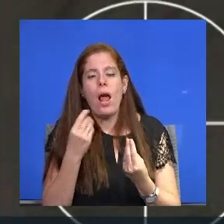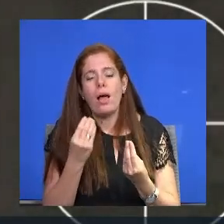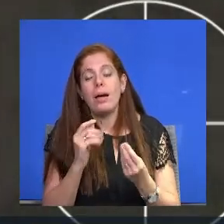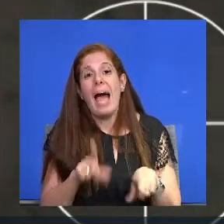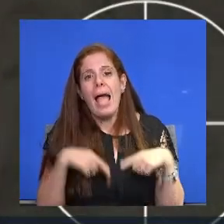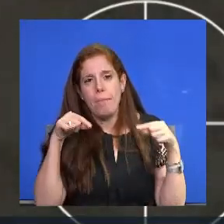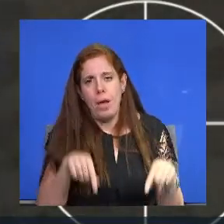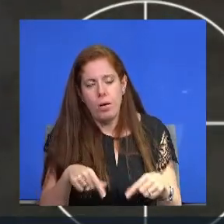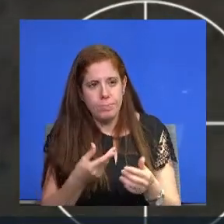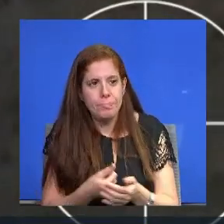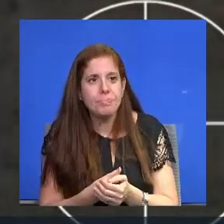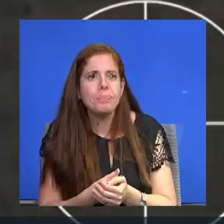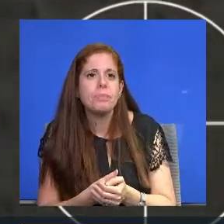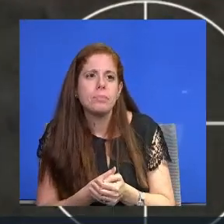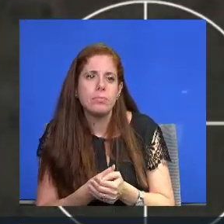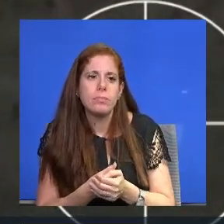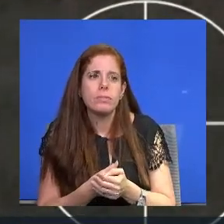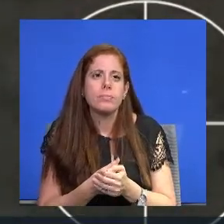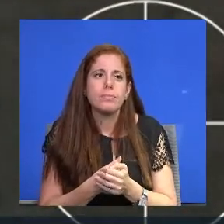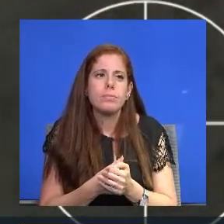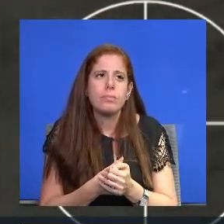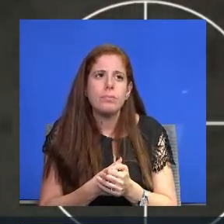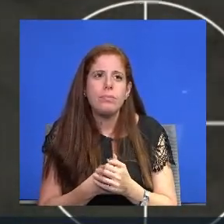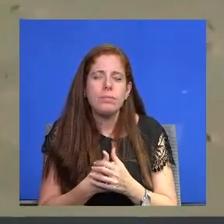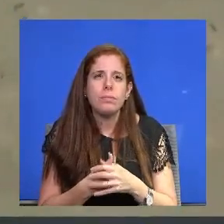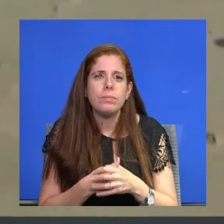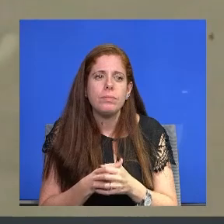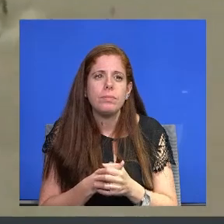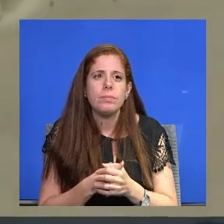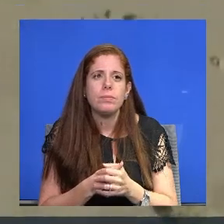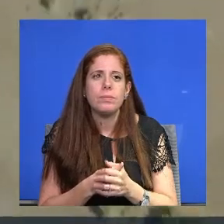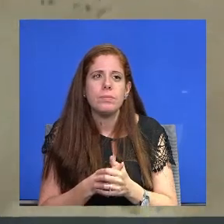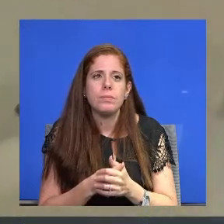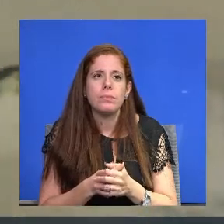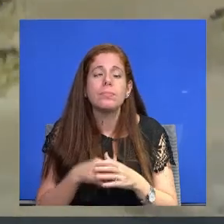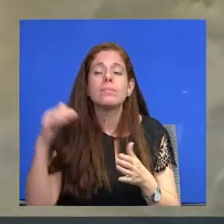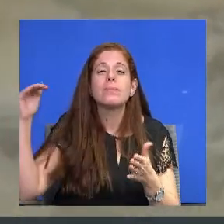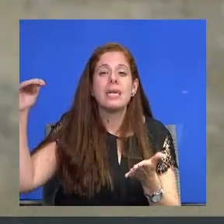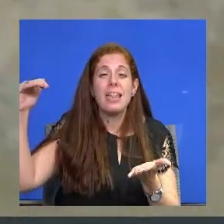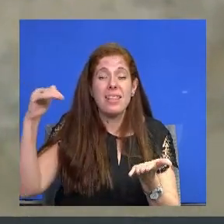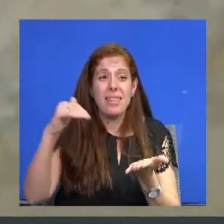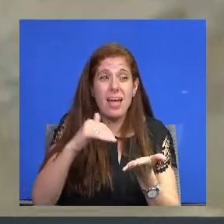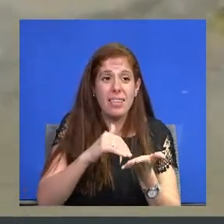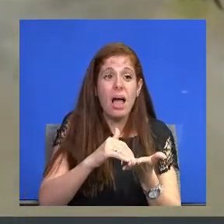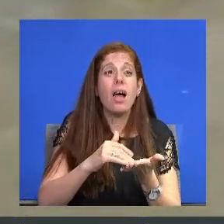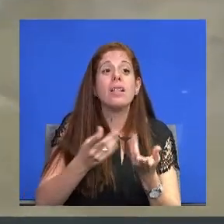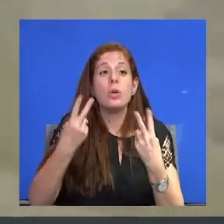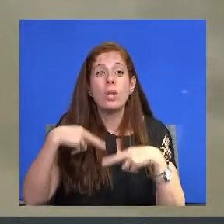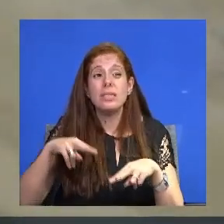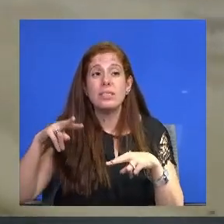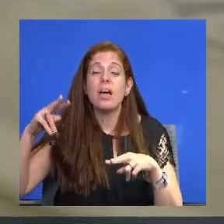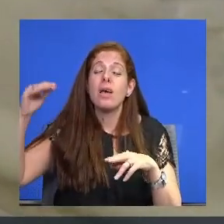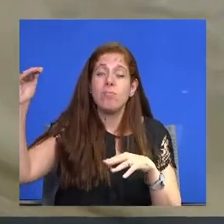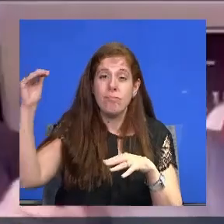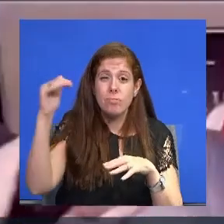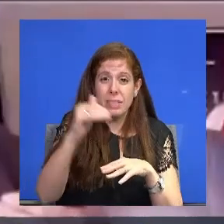radio milestone, we have confirmed parachute deployment. Touchdown. I repeat, DDO. FRC